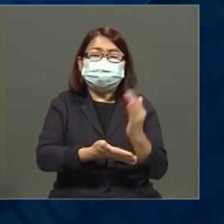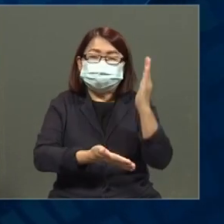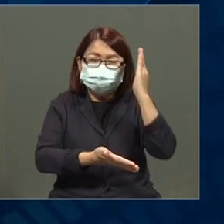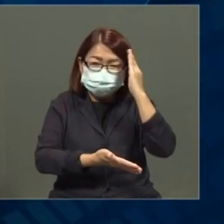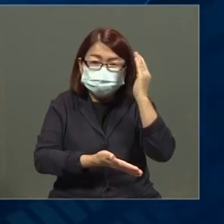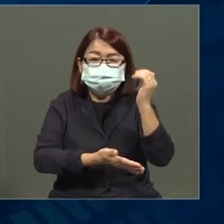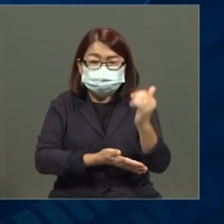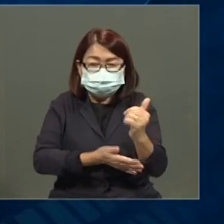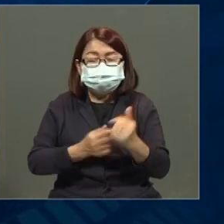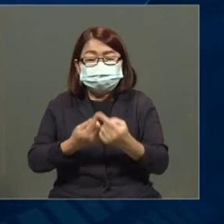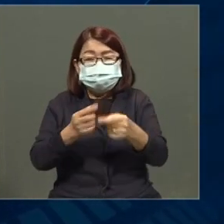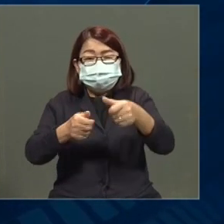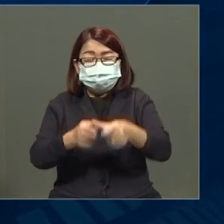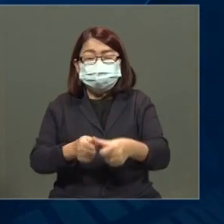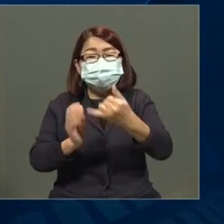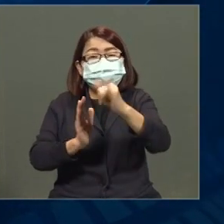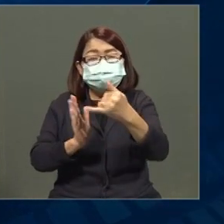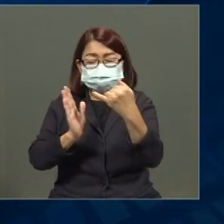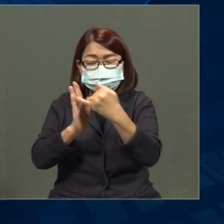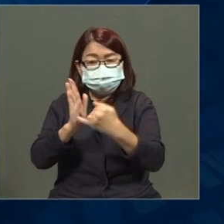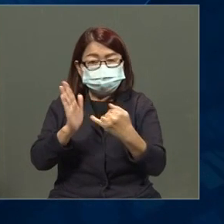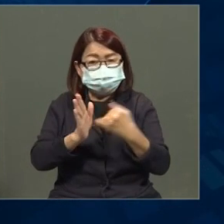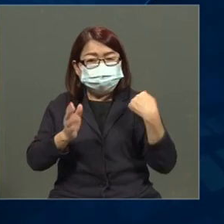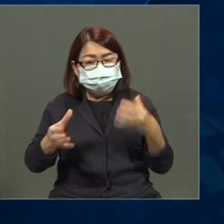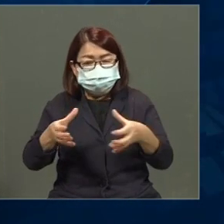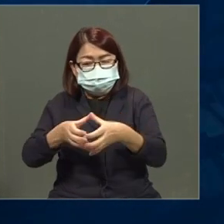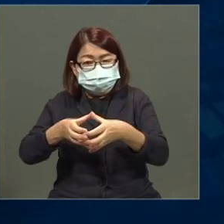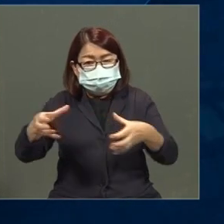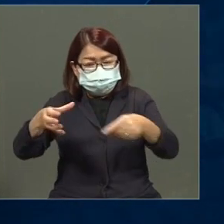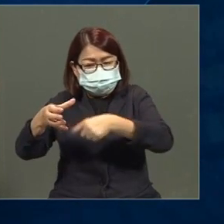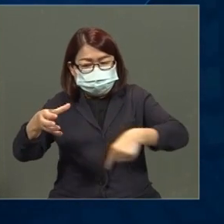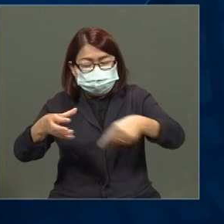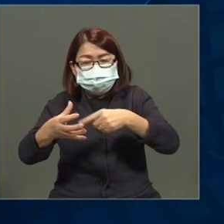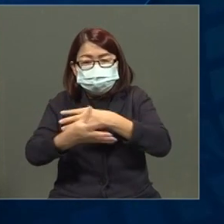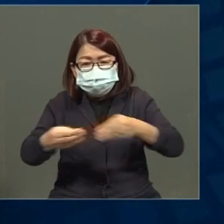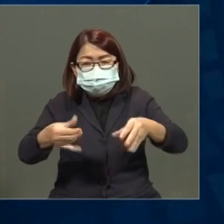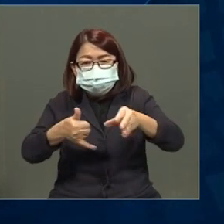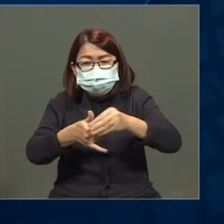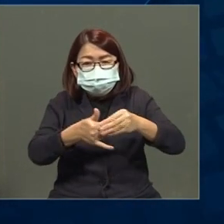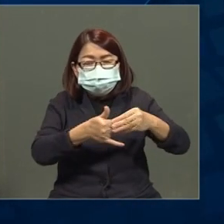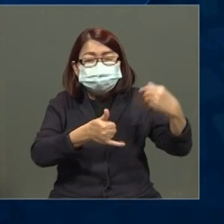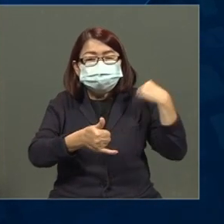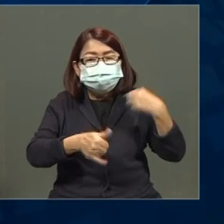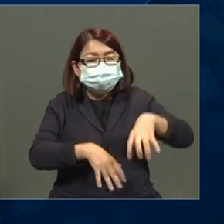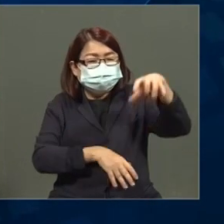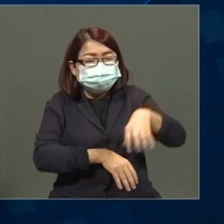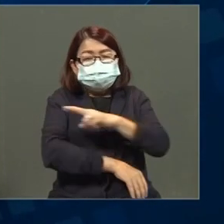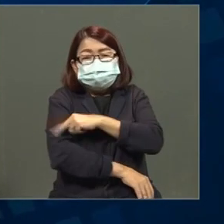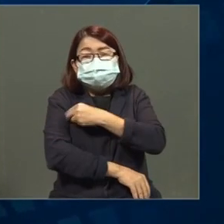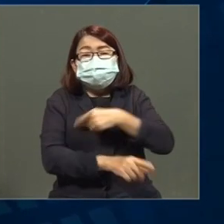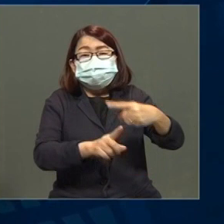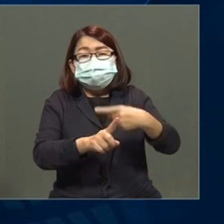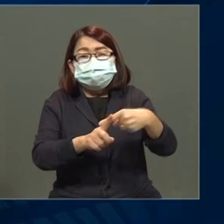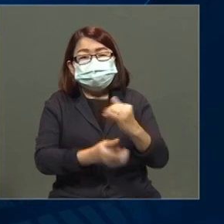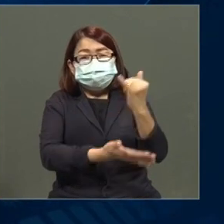ะแล้วก็ในบางจังหวัดที่มีการติดเชื้อเป็นกลุ่มก้อนนะคะก็มีการจัดโรงพยาบาลสนามซึ่งก็ทำให้เห็น